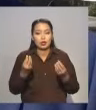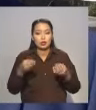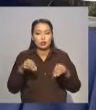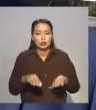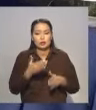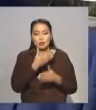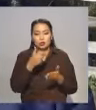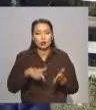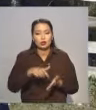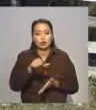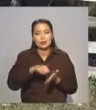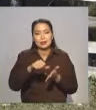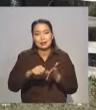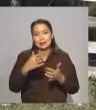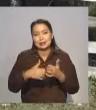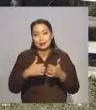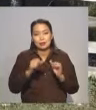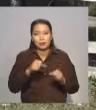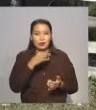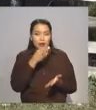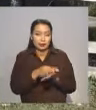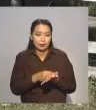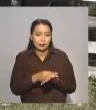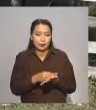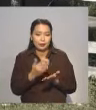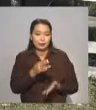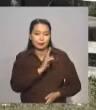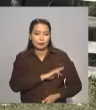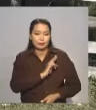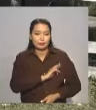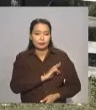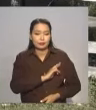Мына жолдың сапасы орташа деп айтуға болады. Істеп атқандары